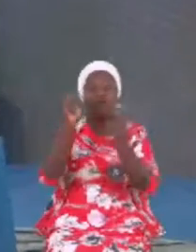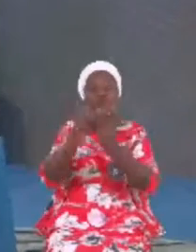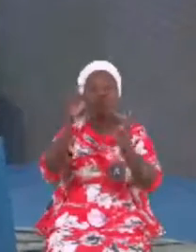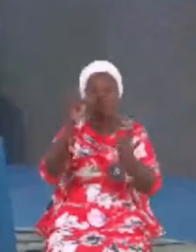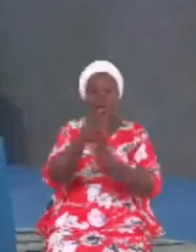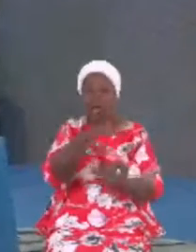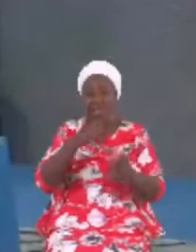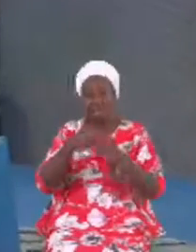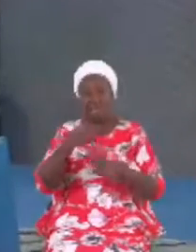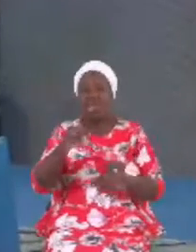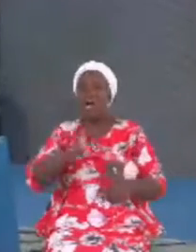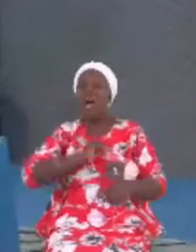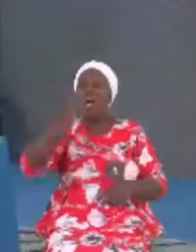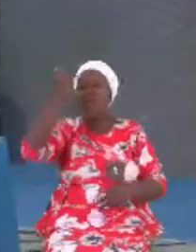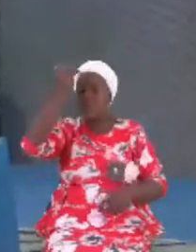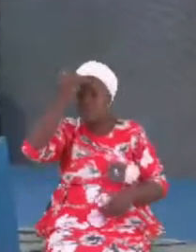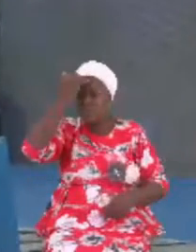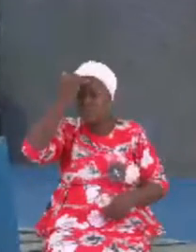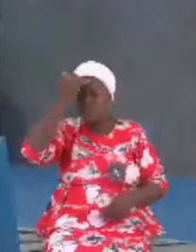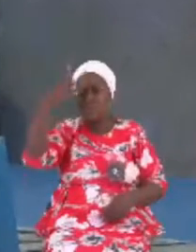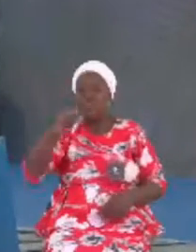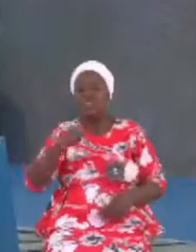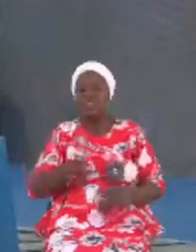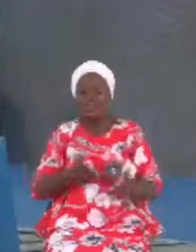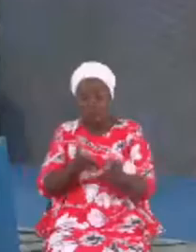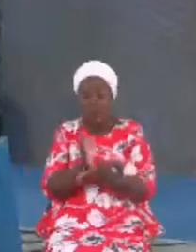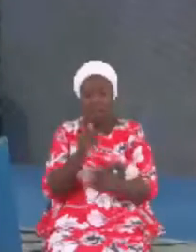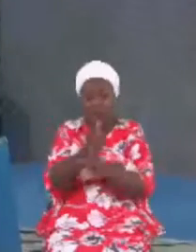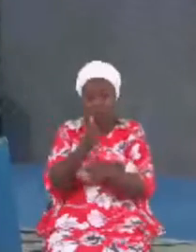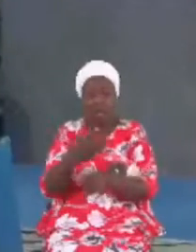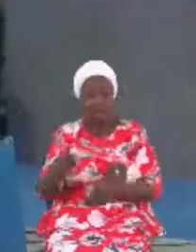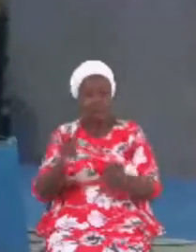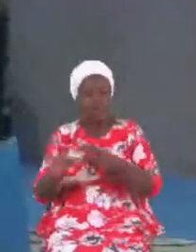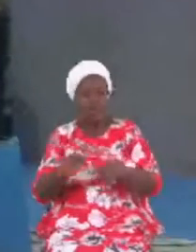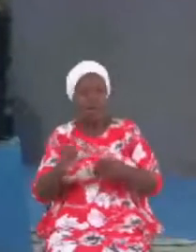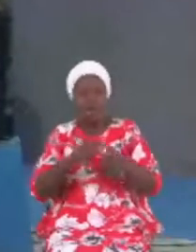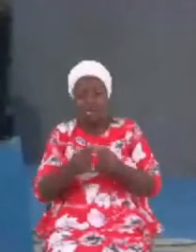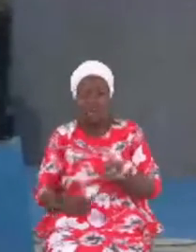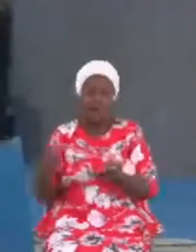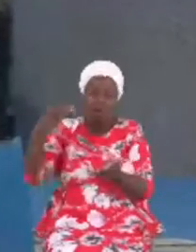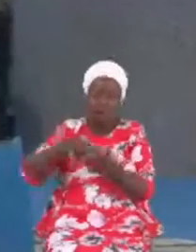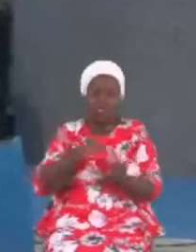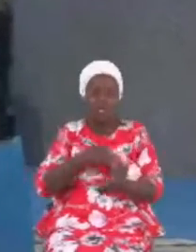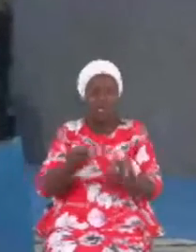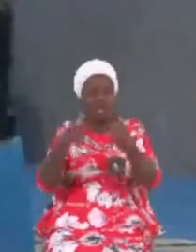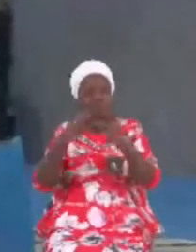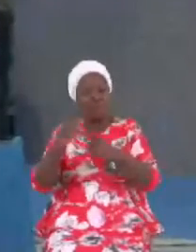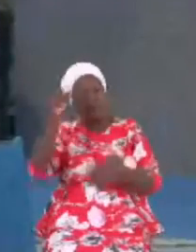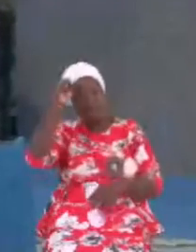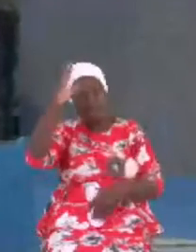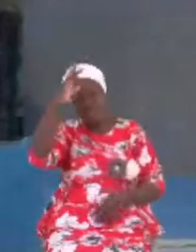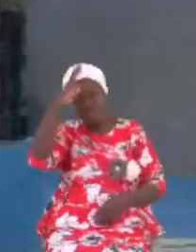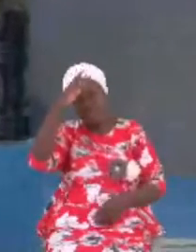Il a dit, je connais le chemin, je connais la bonne chose à faire. Et il se leva et alla vers son